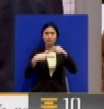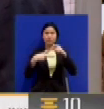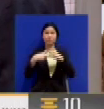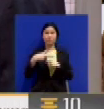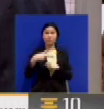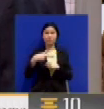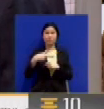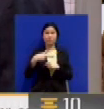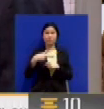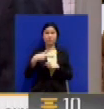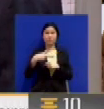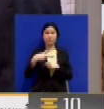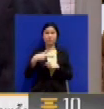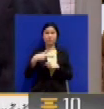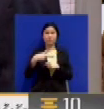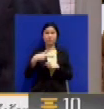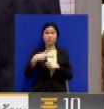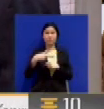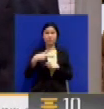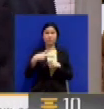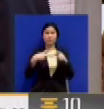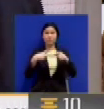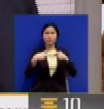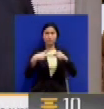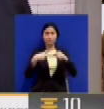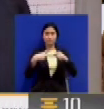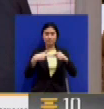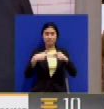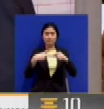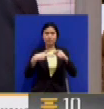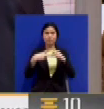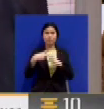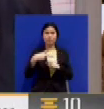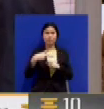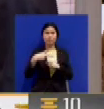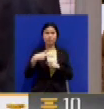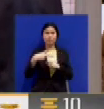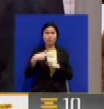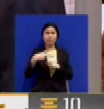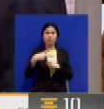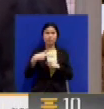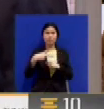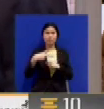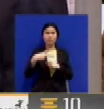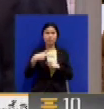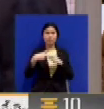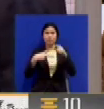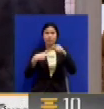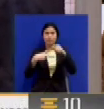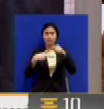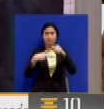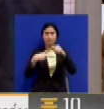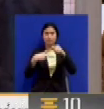แต่ว่ามิสเตอร์หนูเนี่ยเขาจะมีกำลังขันขวัญกล้าแข็งที่เป็นนายกเปล่าล่ะ เขาได้ไหม คือเป็นได้อยู่